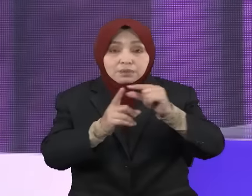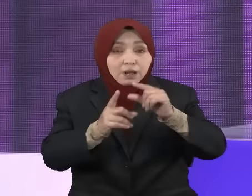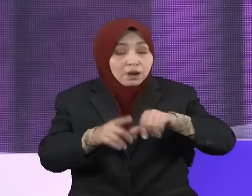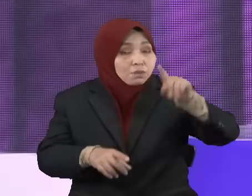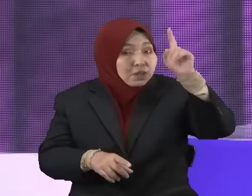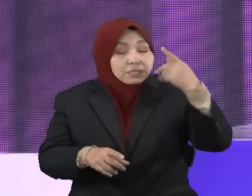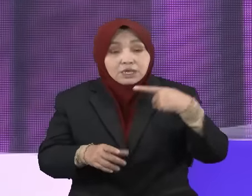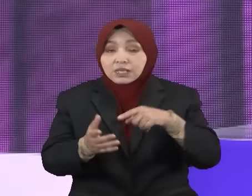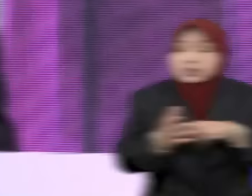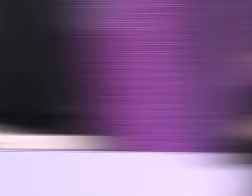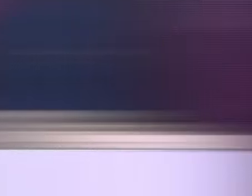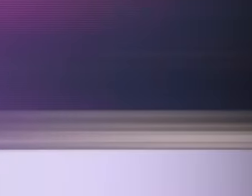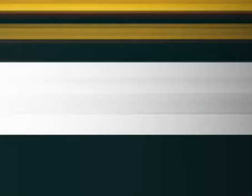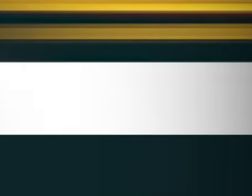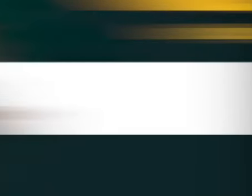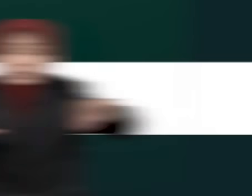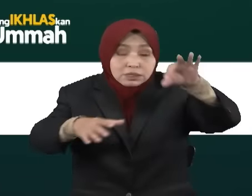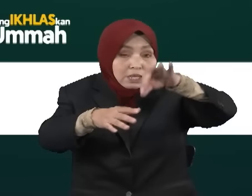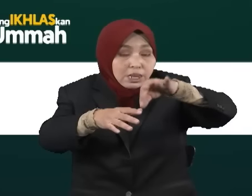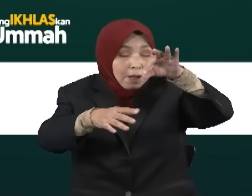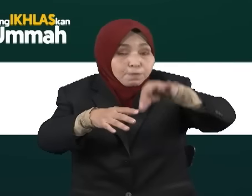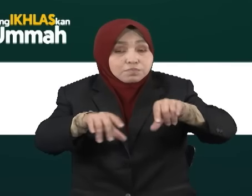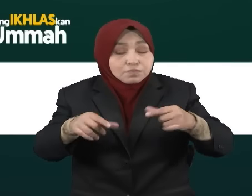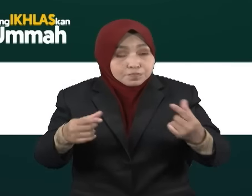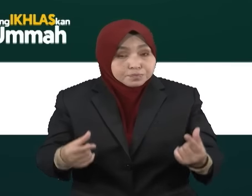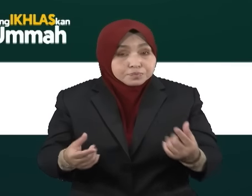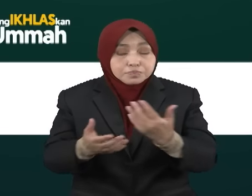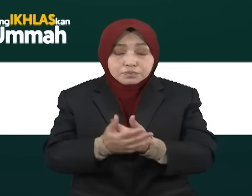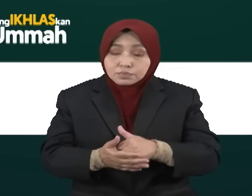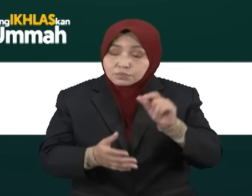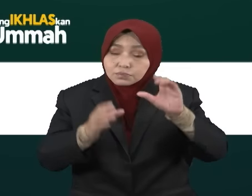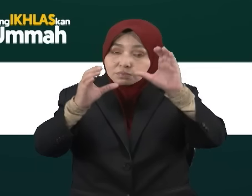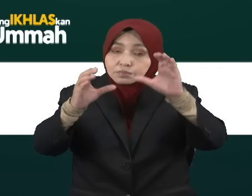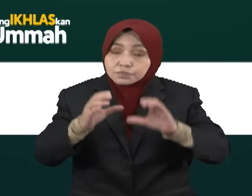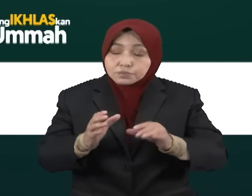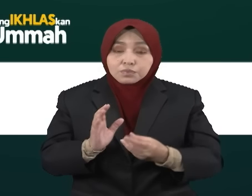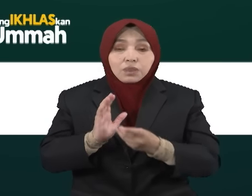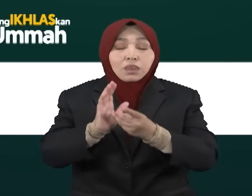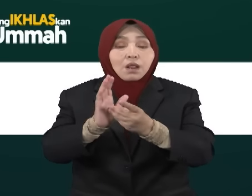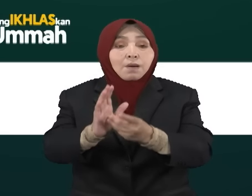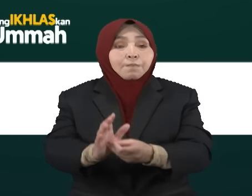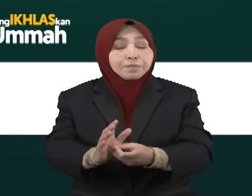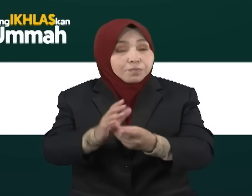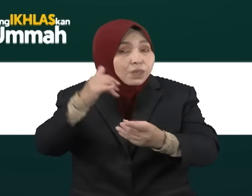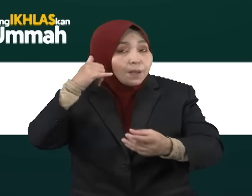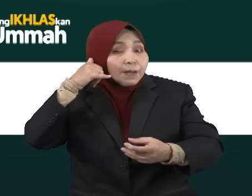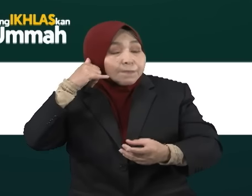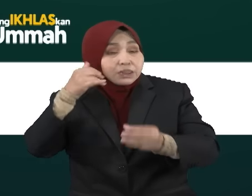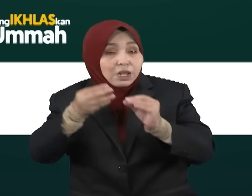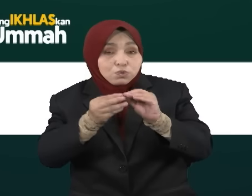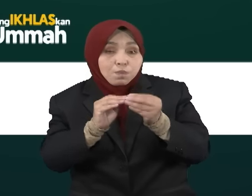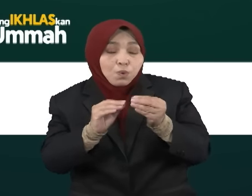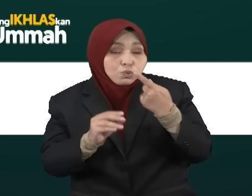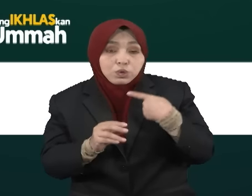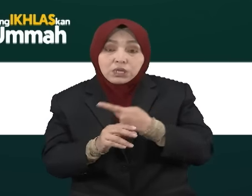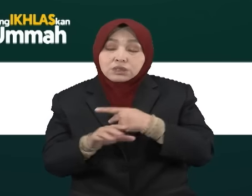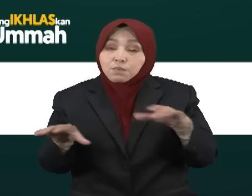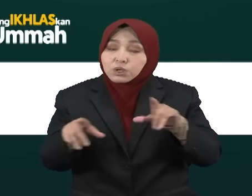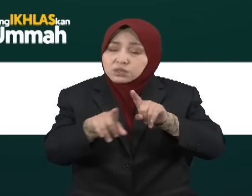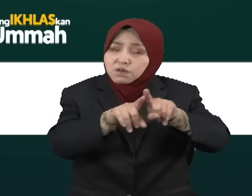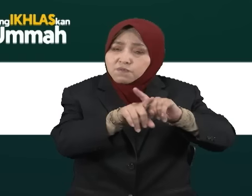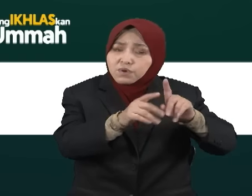Ini yang kita ingin sebarkan dalam tabung gerakan Al-Quran sebagai satu platform tuan-tuan menyumbang dan juga menghubungi nombor di talian untuk kita mengadakan